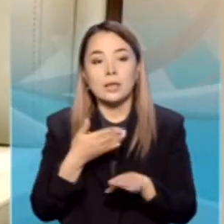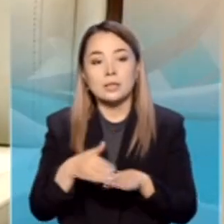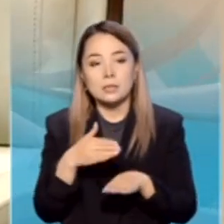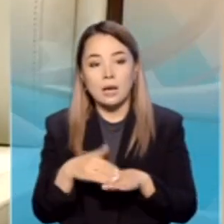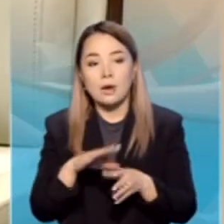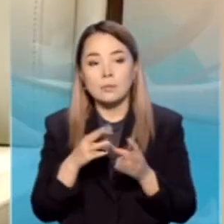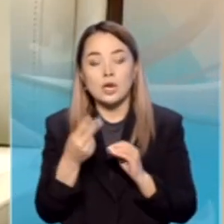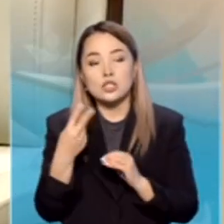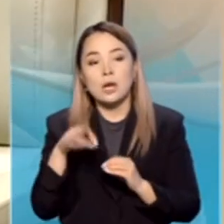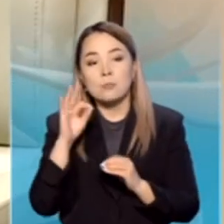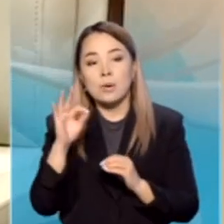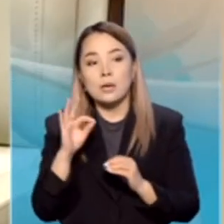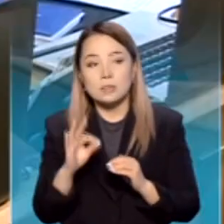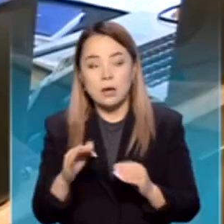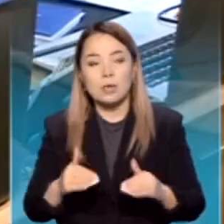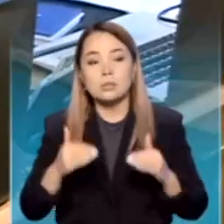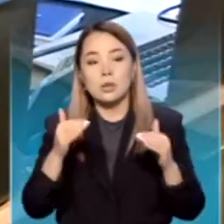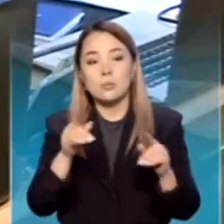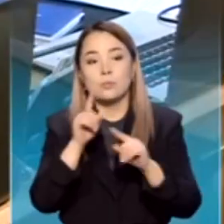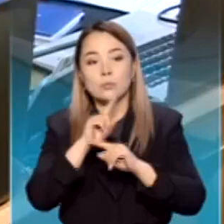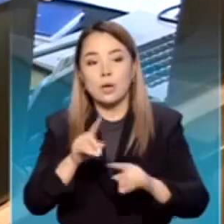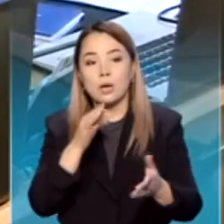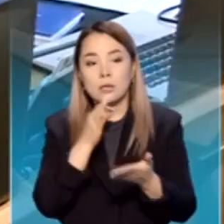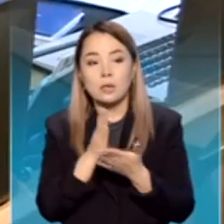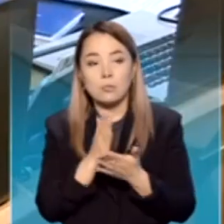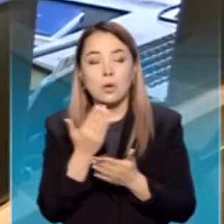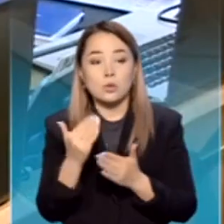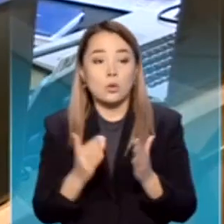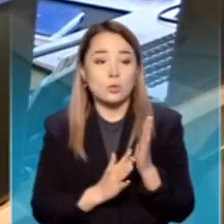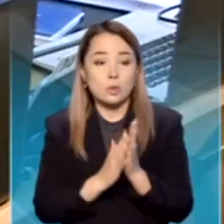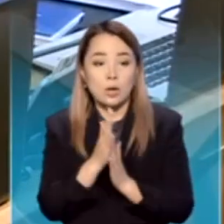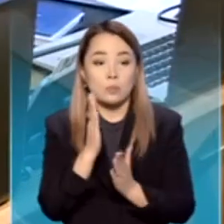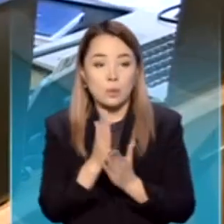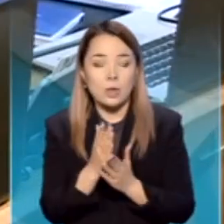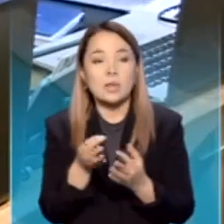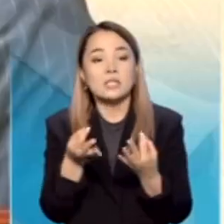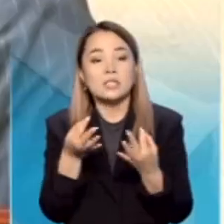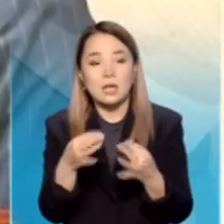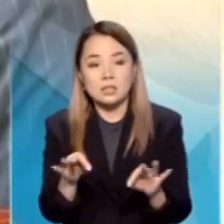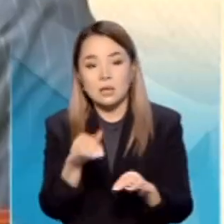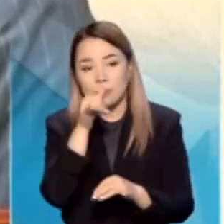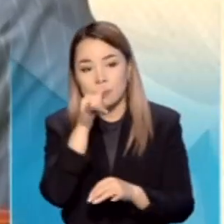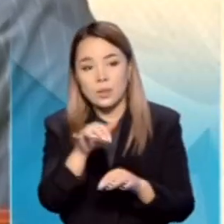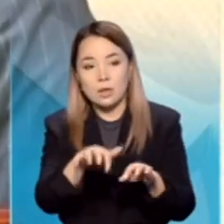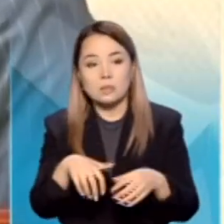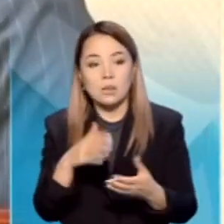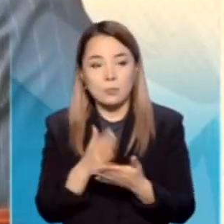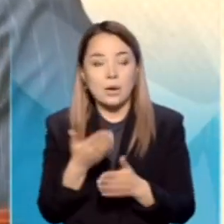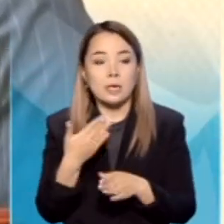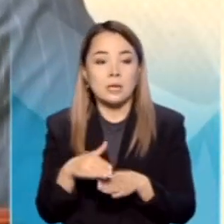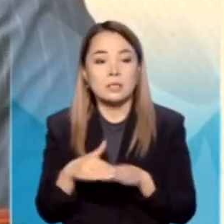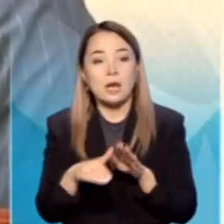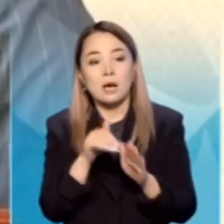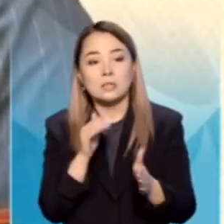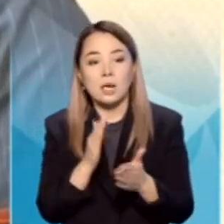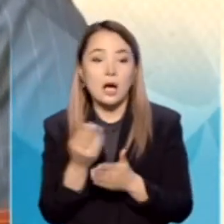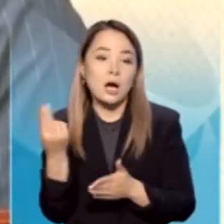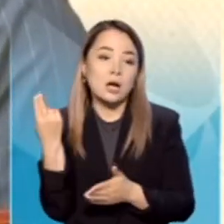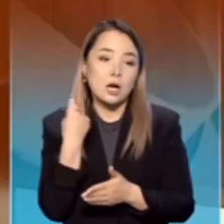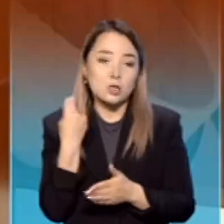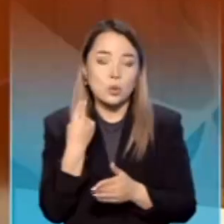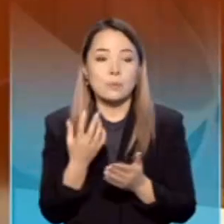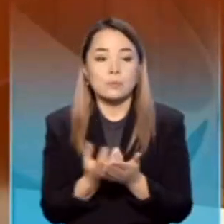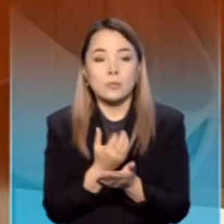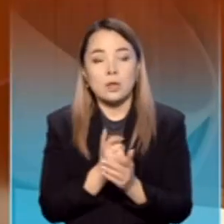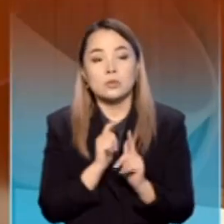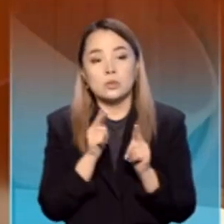үлесі 20%-дан аспайтын болады. Одан асса олар лицензиясынан айырылады. Ал несие алушының қарызы